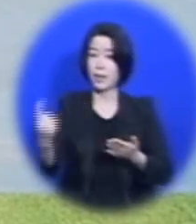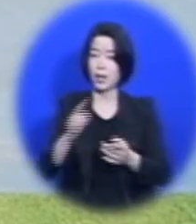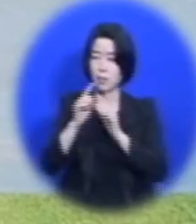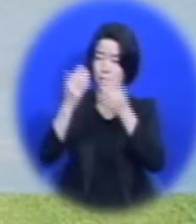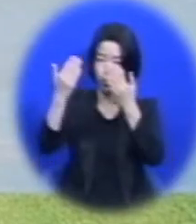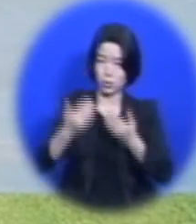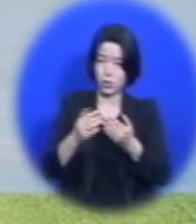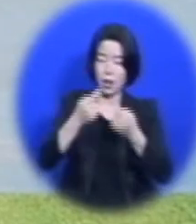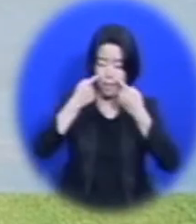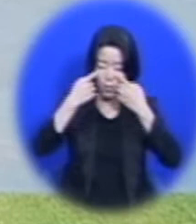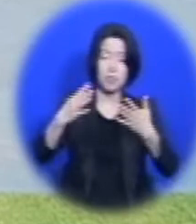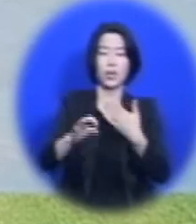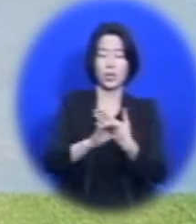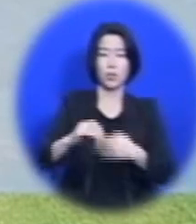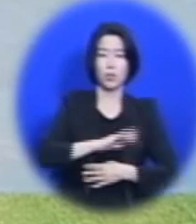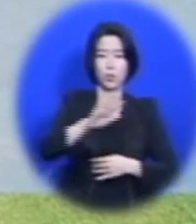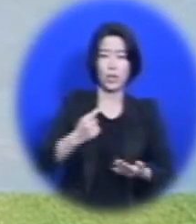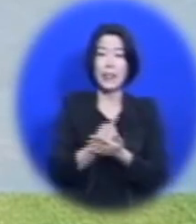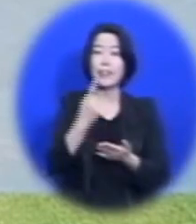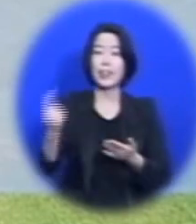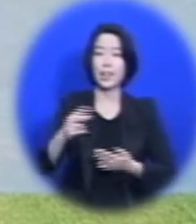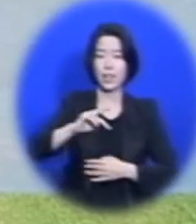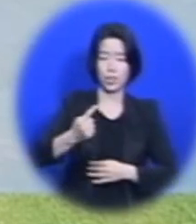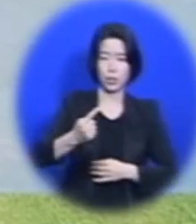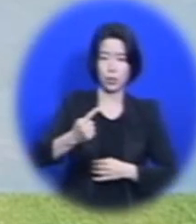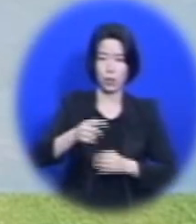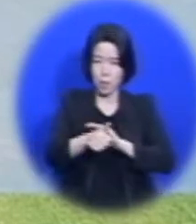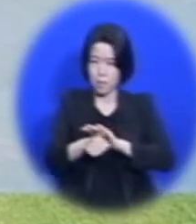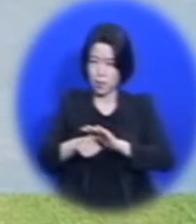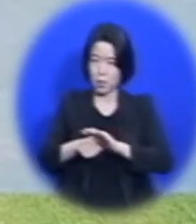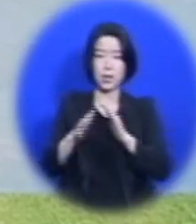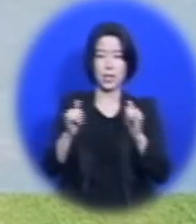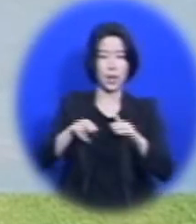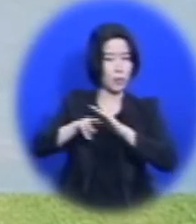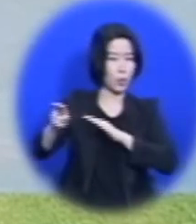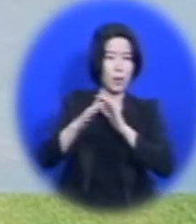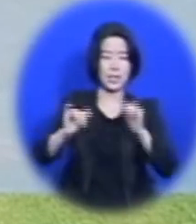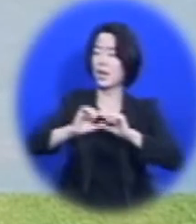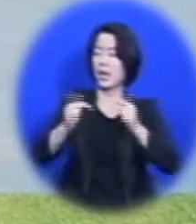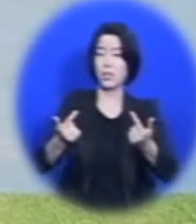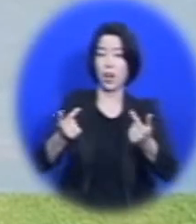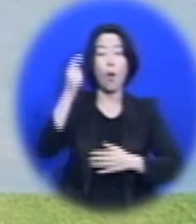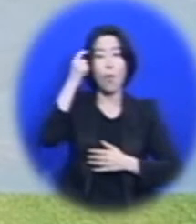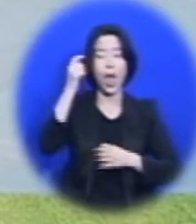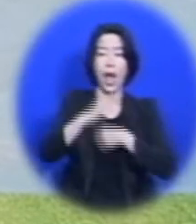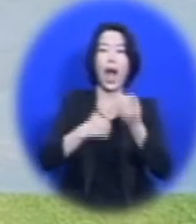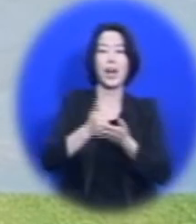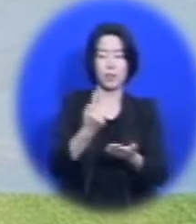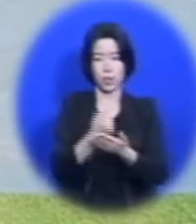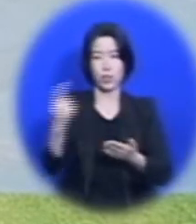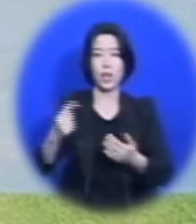말씀하신 게 분명하다면 우리는 떠날지라도 비겁한 사람, 도망자가 아닐 것입니다. 하나님이 떠나라고